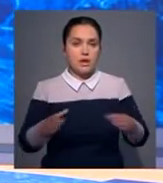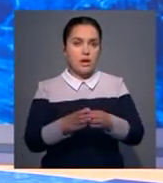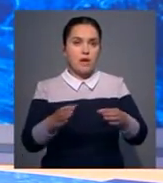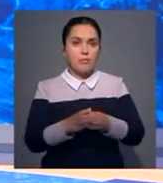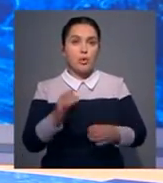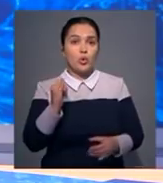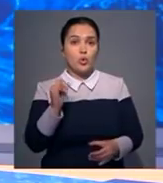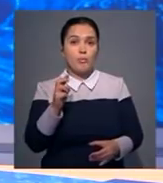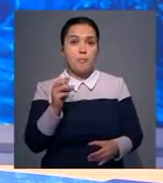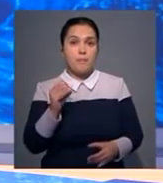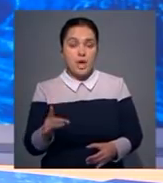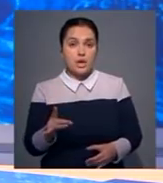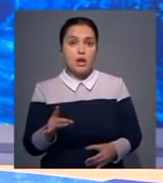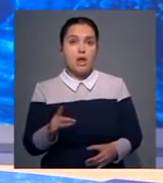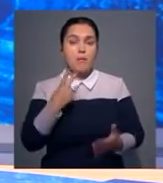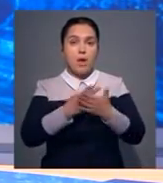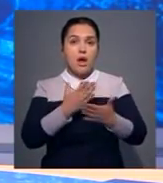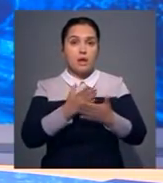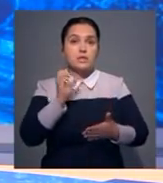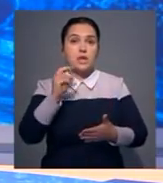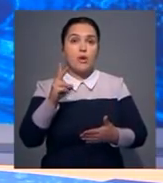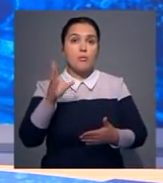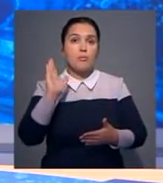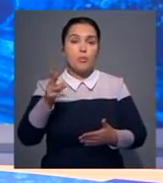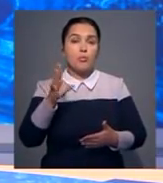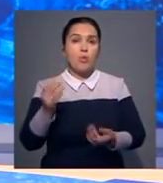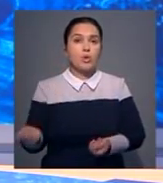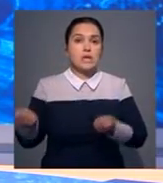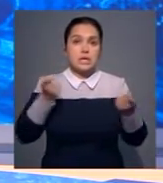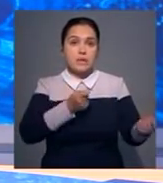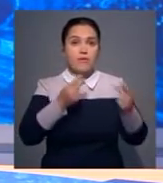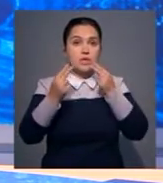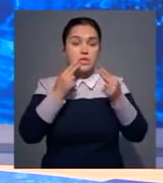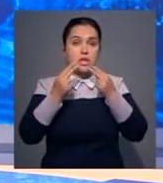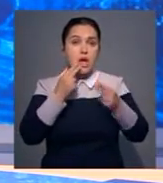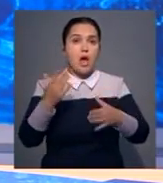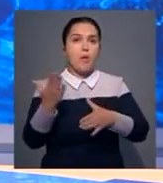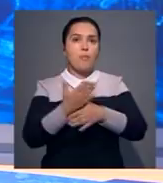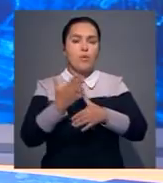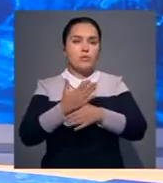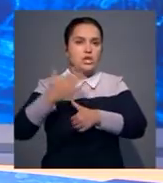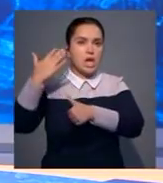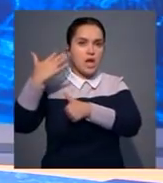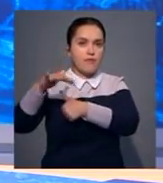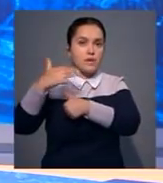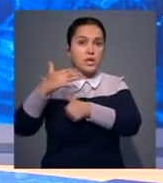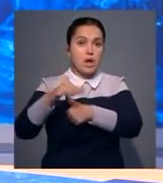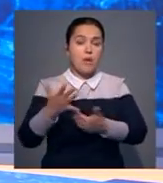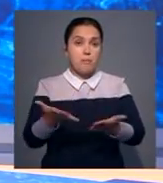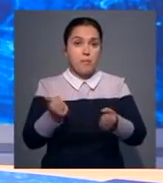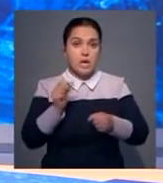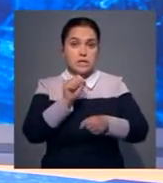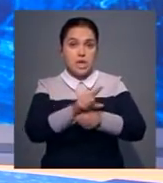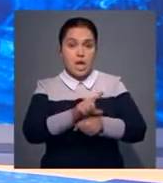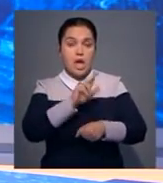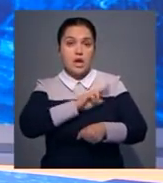Компания Uber показала, как будет выглядеть ее сервис по доставке еды при помощи дронов. Схема работы проста. Получив заказ,